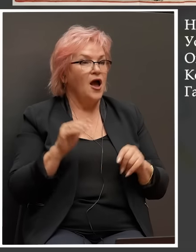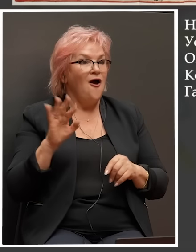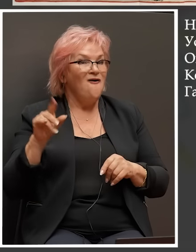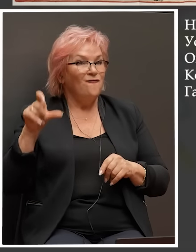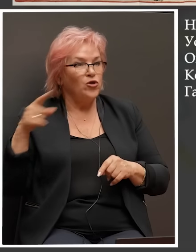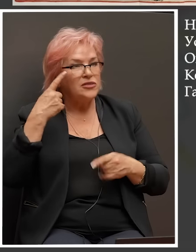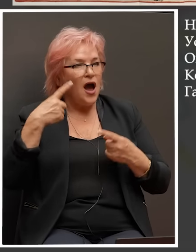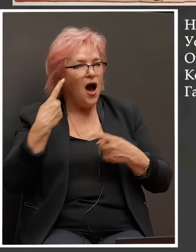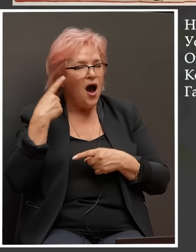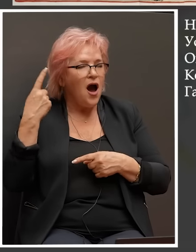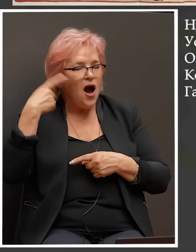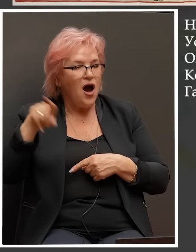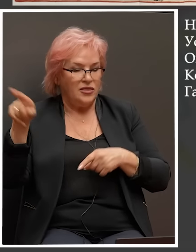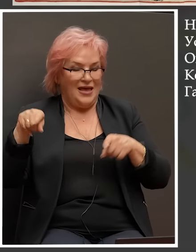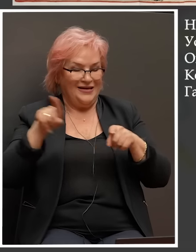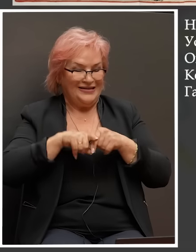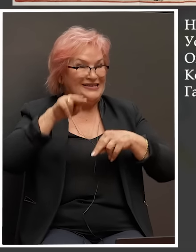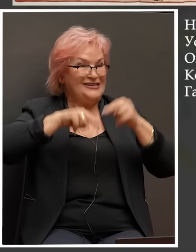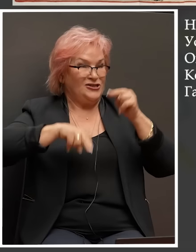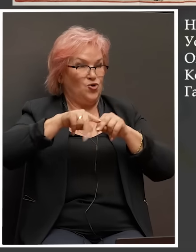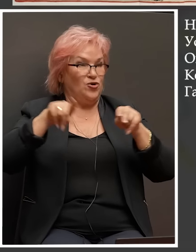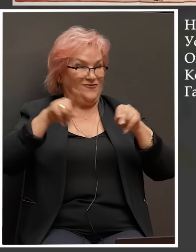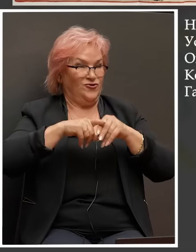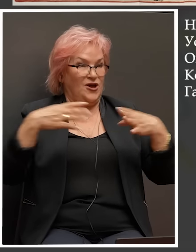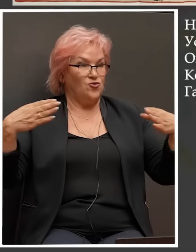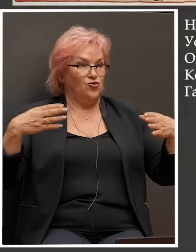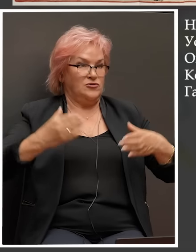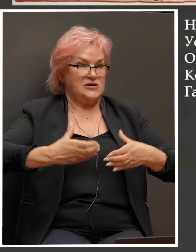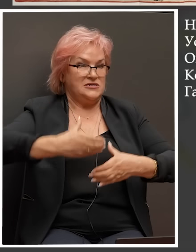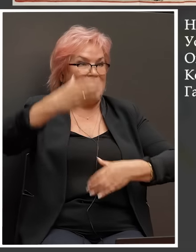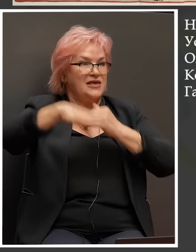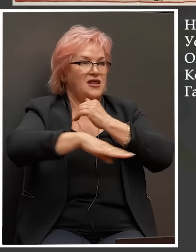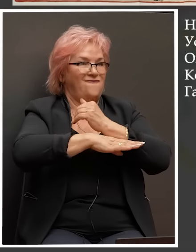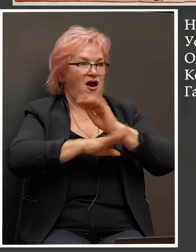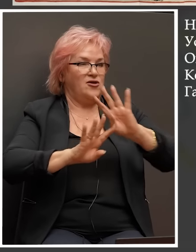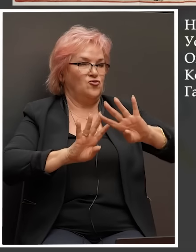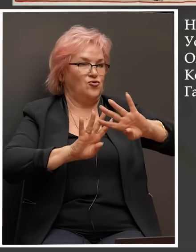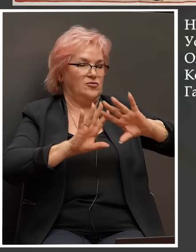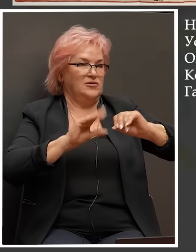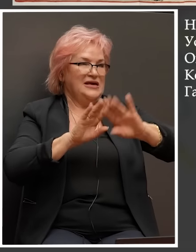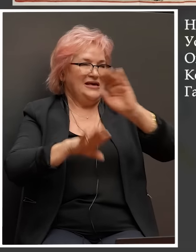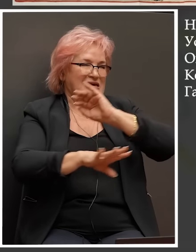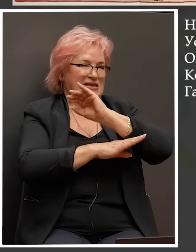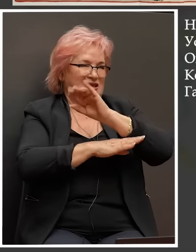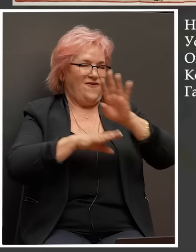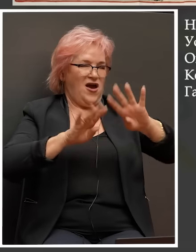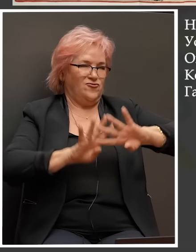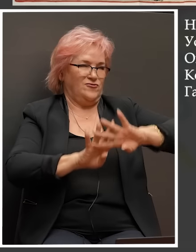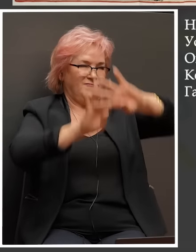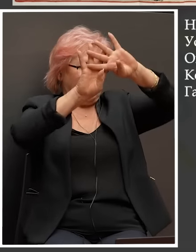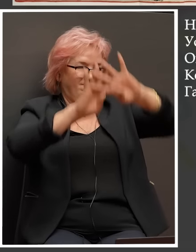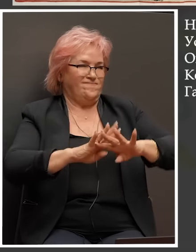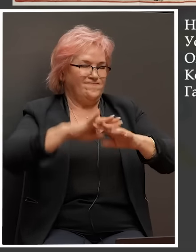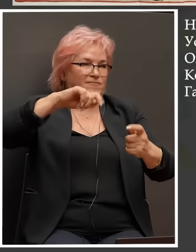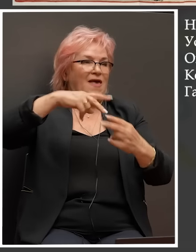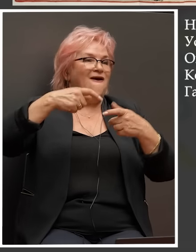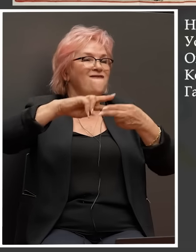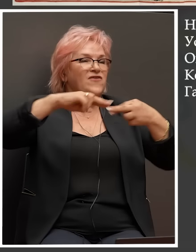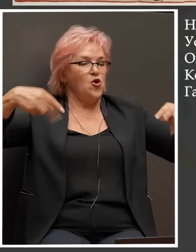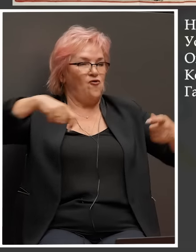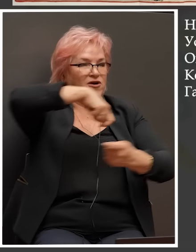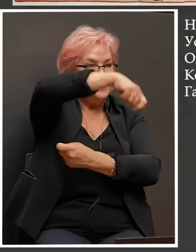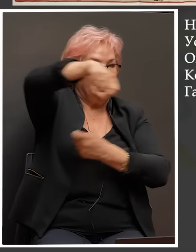Фонтана придумывает. Он строит вот такую вот штуку, здоровую деревянную. Обелиск обвязывают веревками.